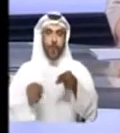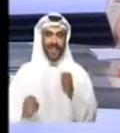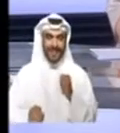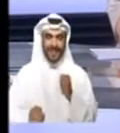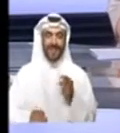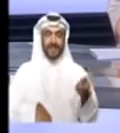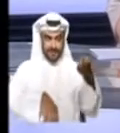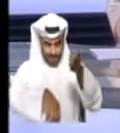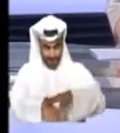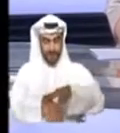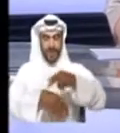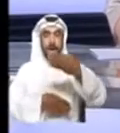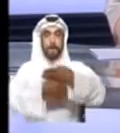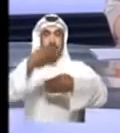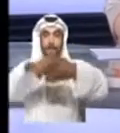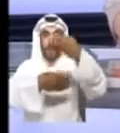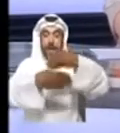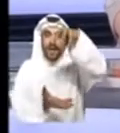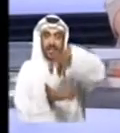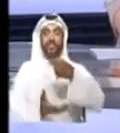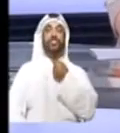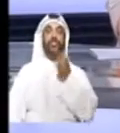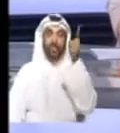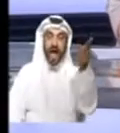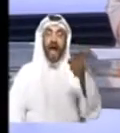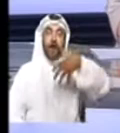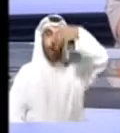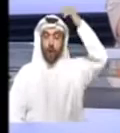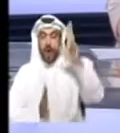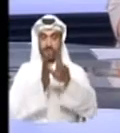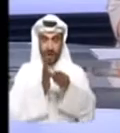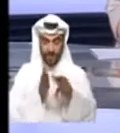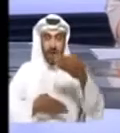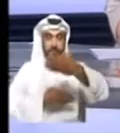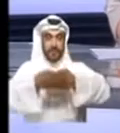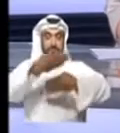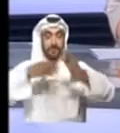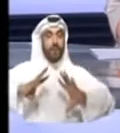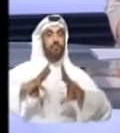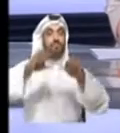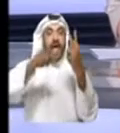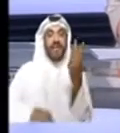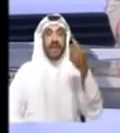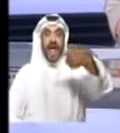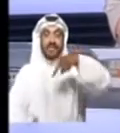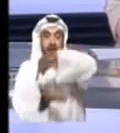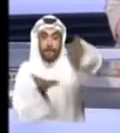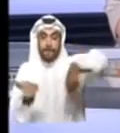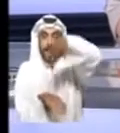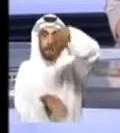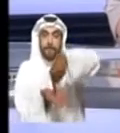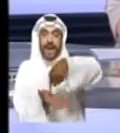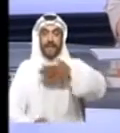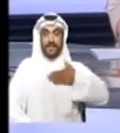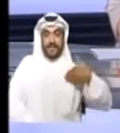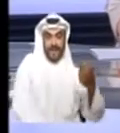بناء مستشفيات في محافظة الجهراء والفروانية، بالإضافة إلى إنشاء وبناء 12 مركزا صحيا يغطي